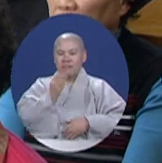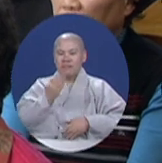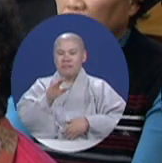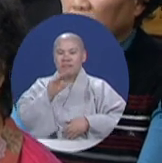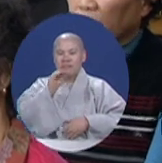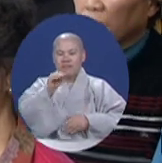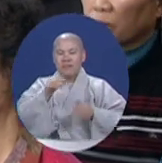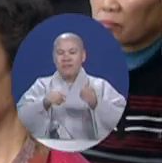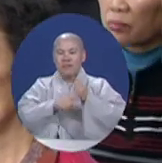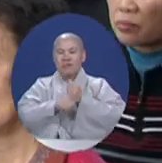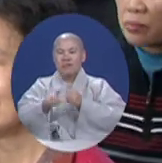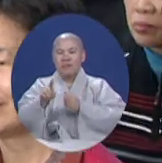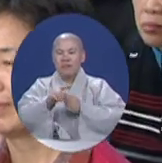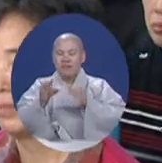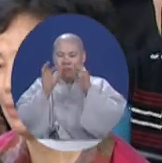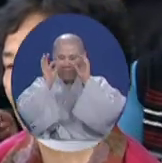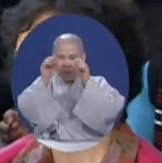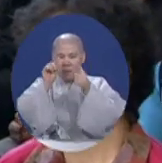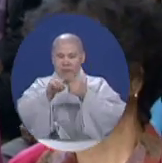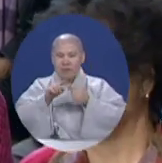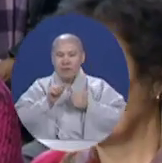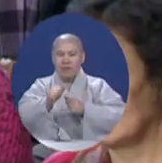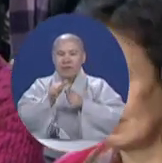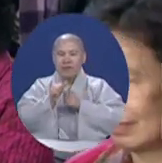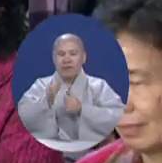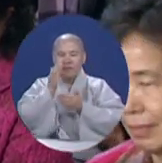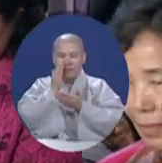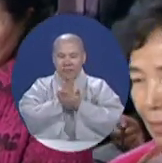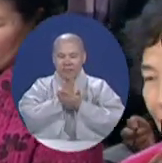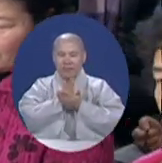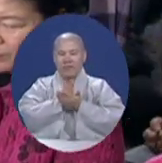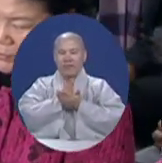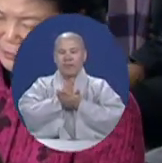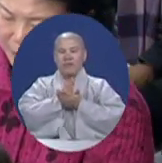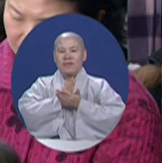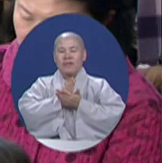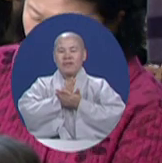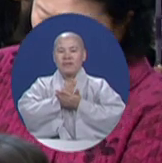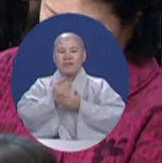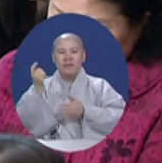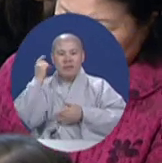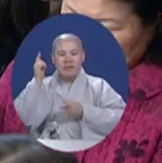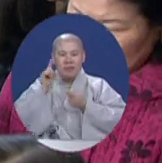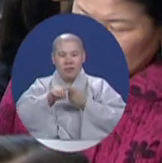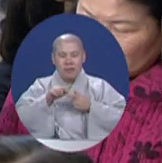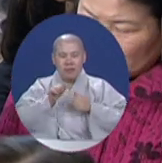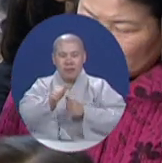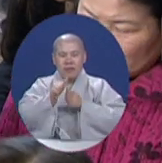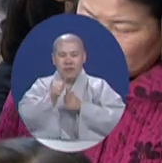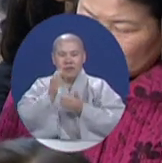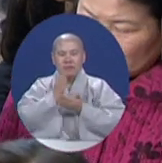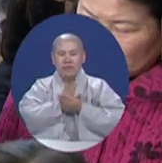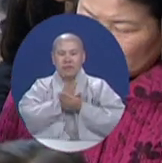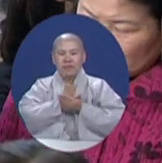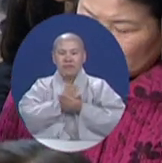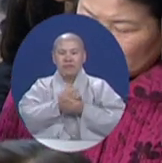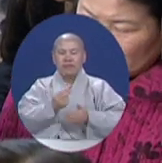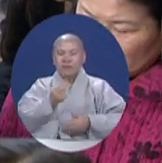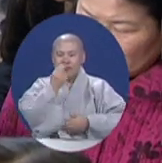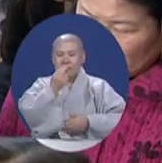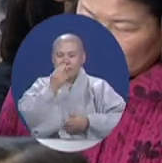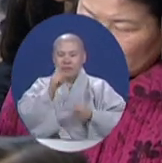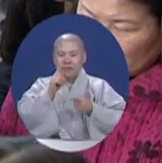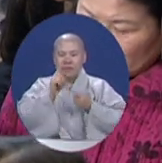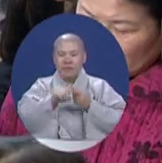막는 게 뭐냐? 보는 대로 거기 따라가지 말라 이거예요. 듣는 대로 따라가지 말고 냄새 나는